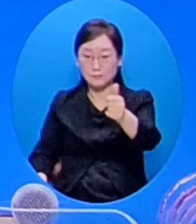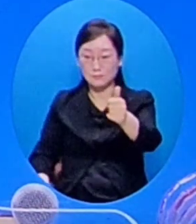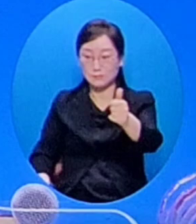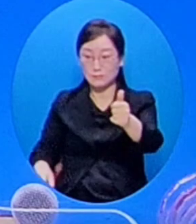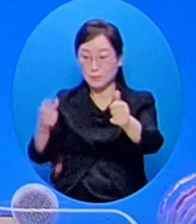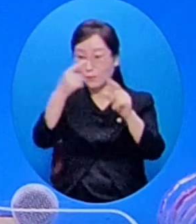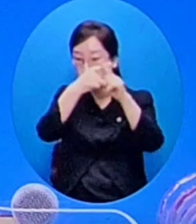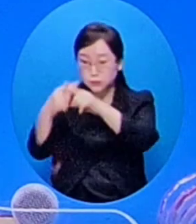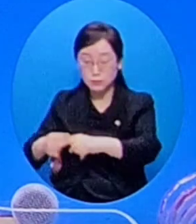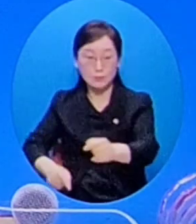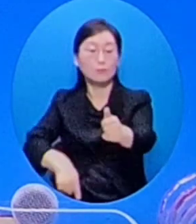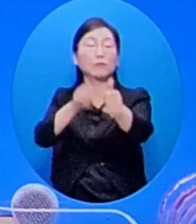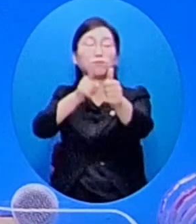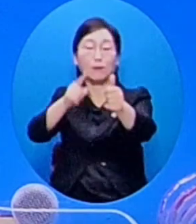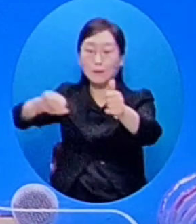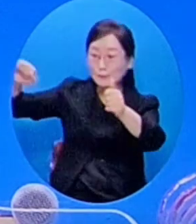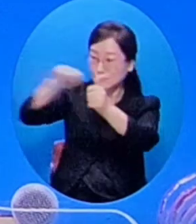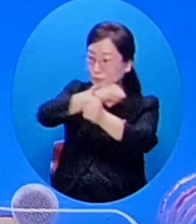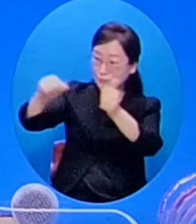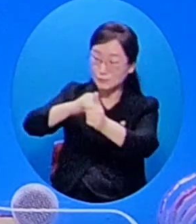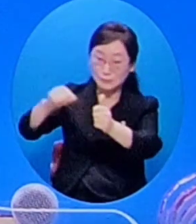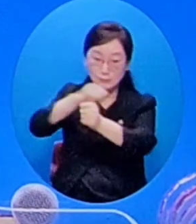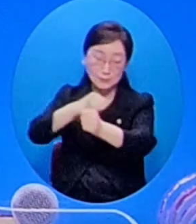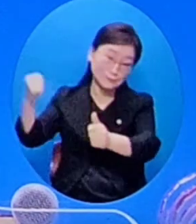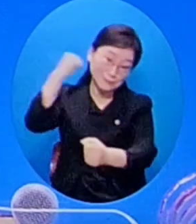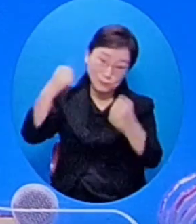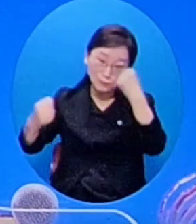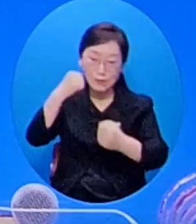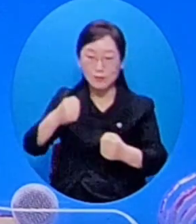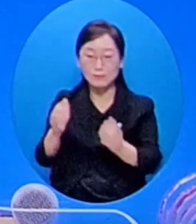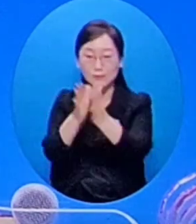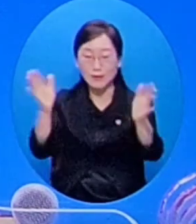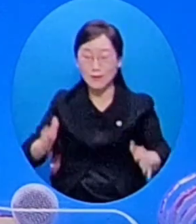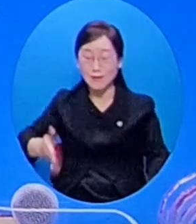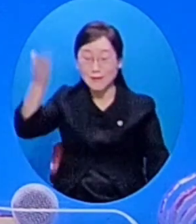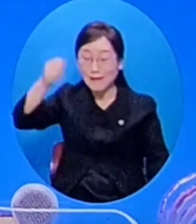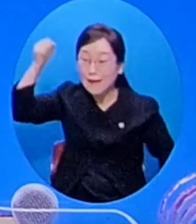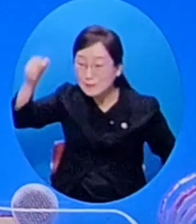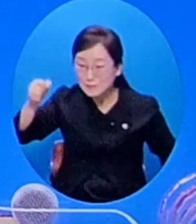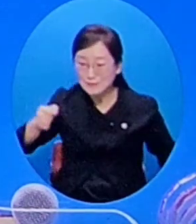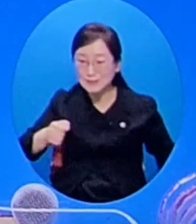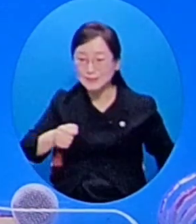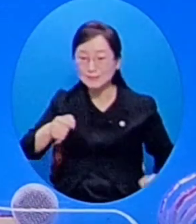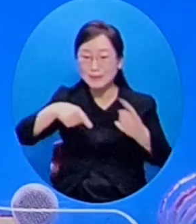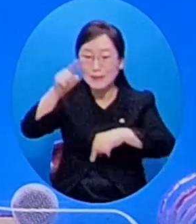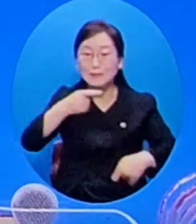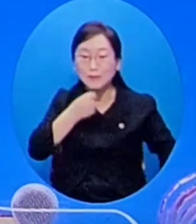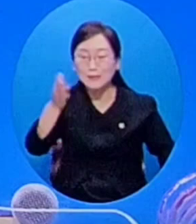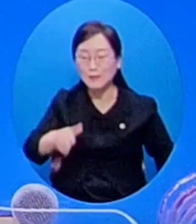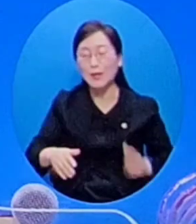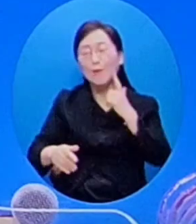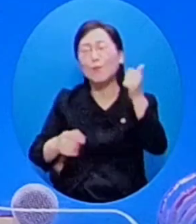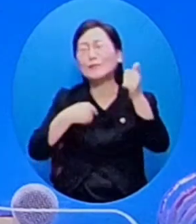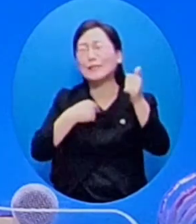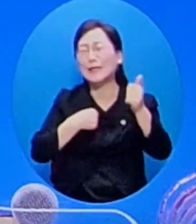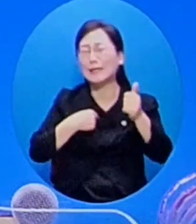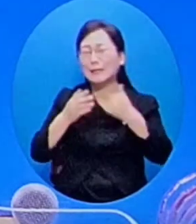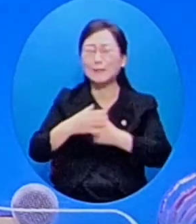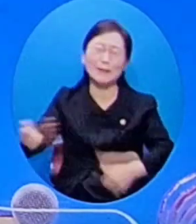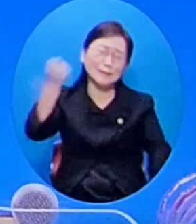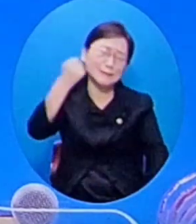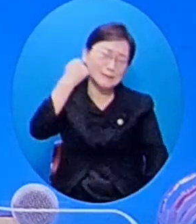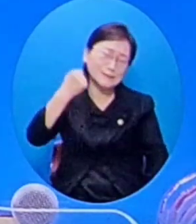다쳐걷자 시비를 걸고 두들겨 패기 시작하더랍니다. 옛날 같으면 한 주먹감인데 목사님 간 두들겨 맞는 거예요.